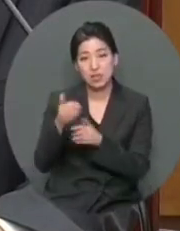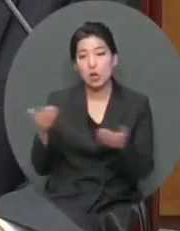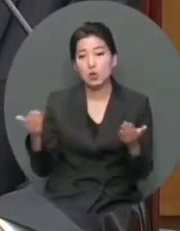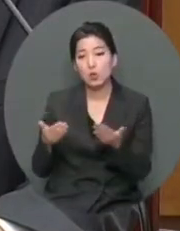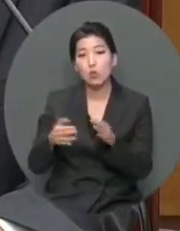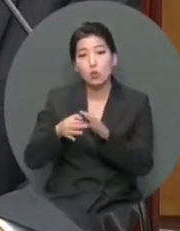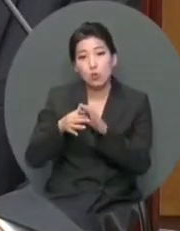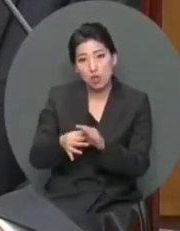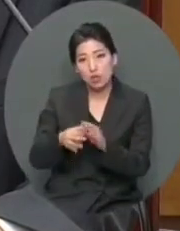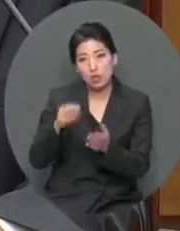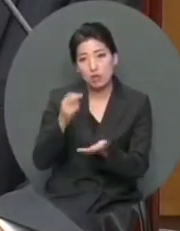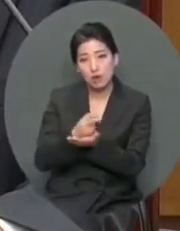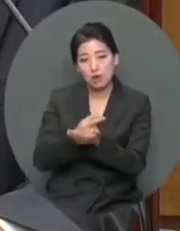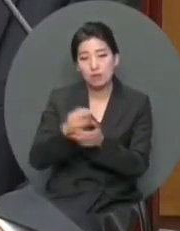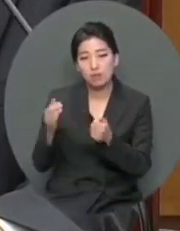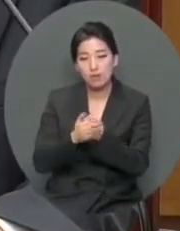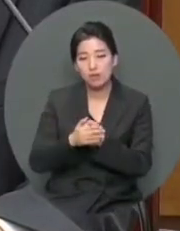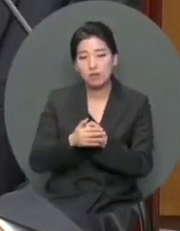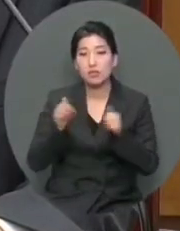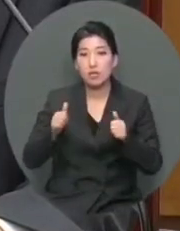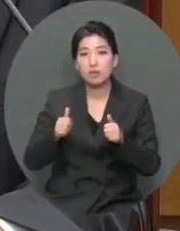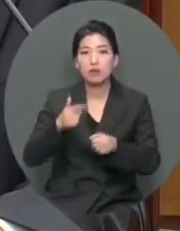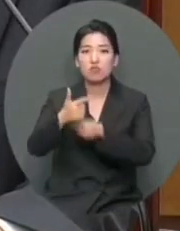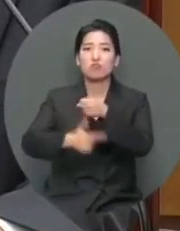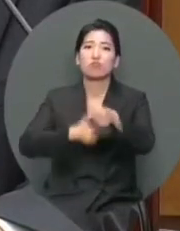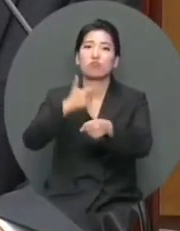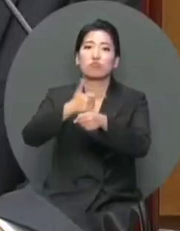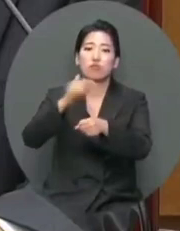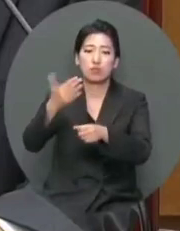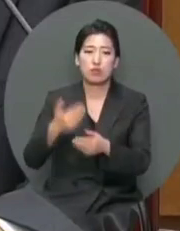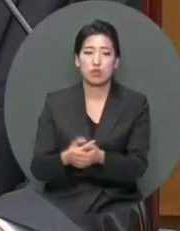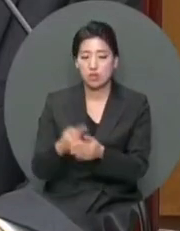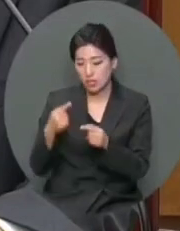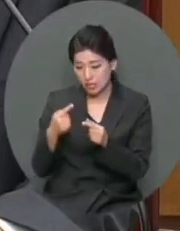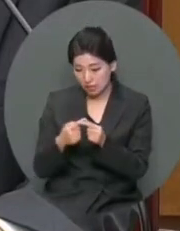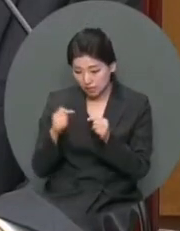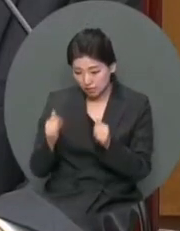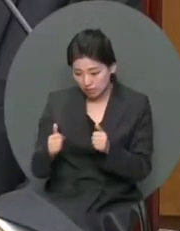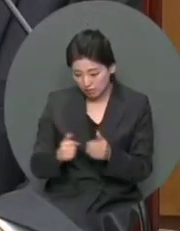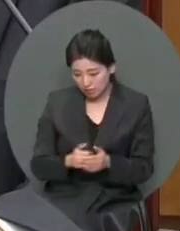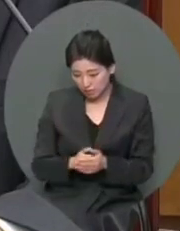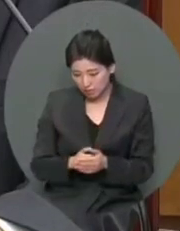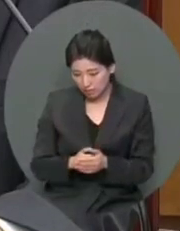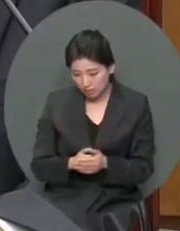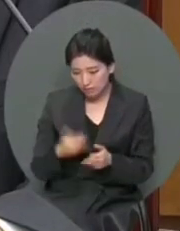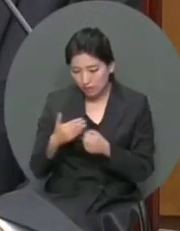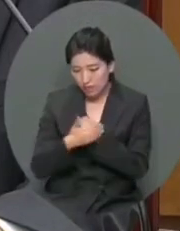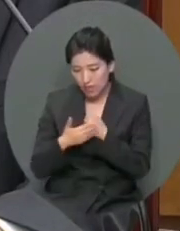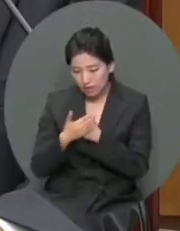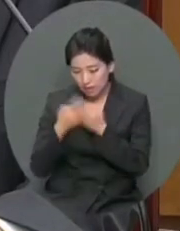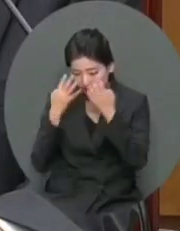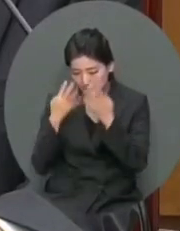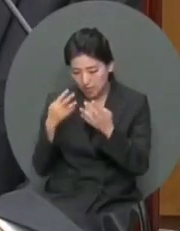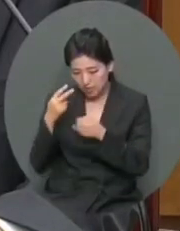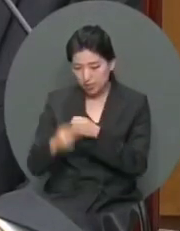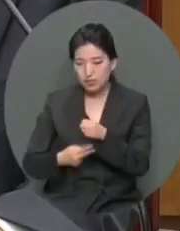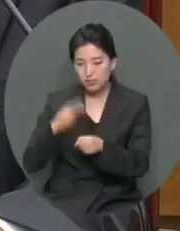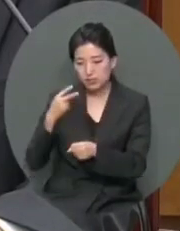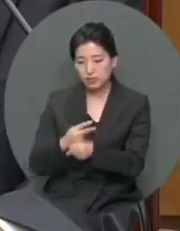있는데 1, 2심에서 징역 8월에 집행유예 2년을